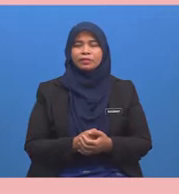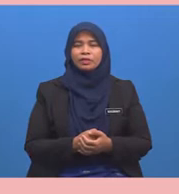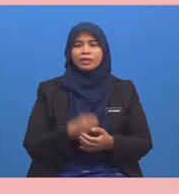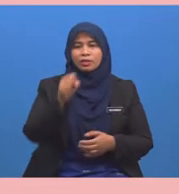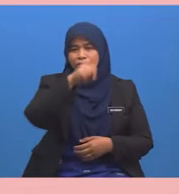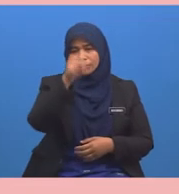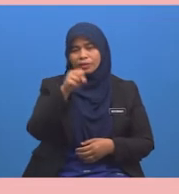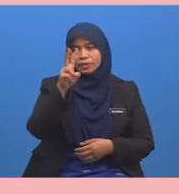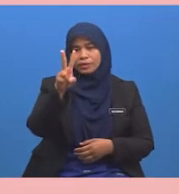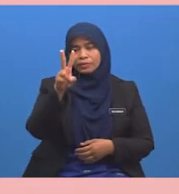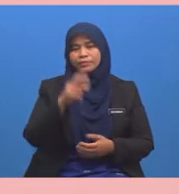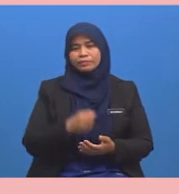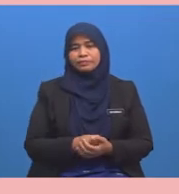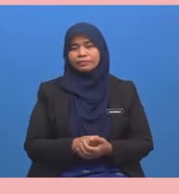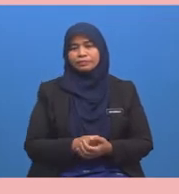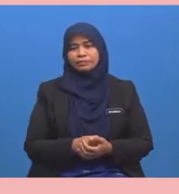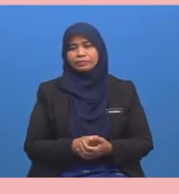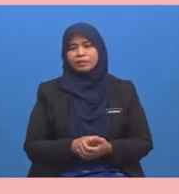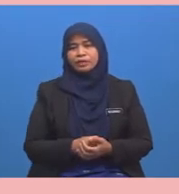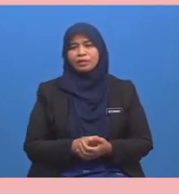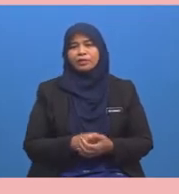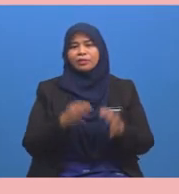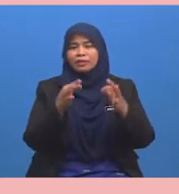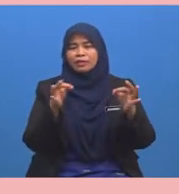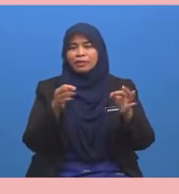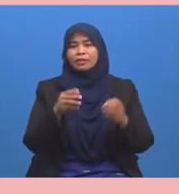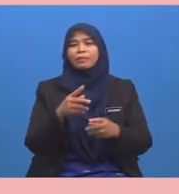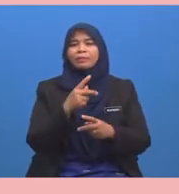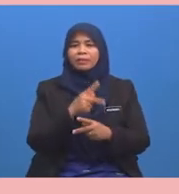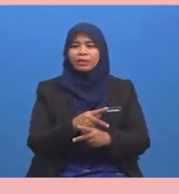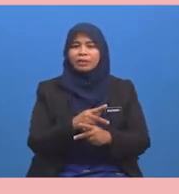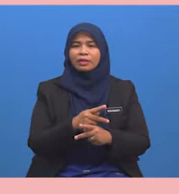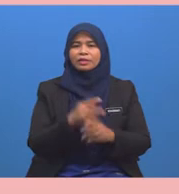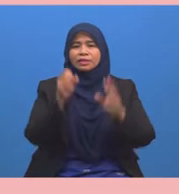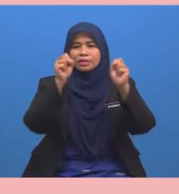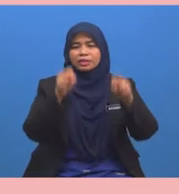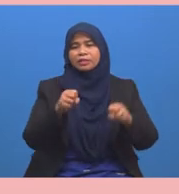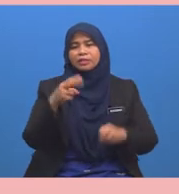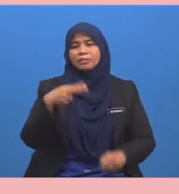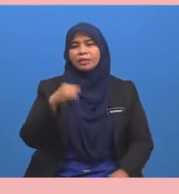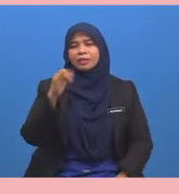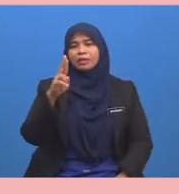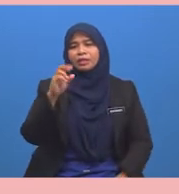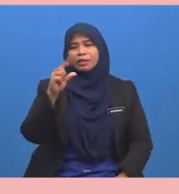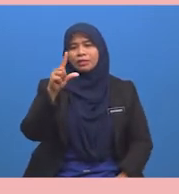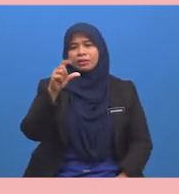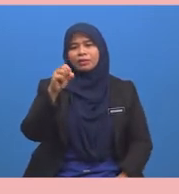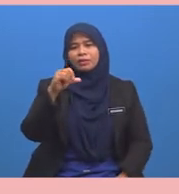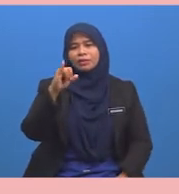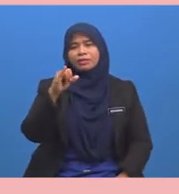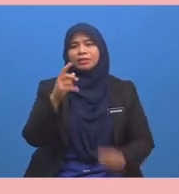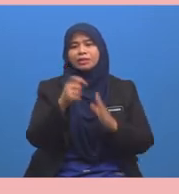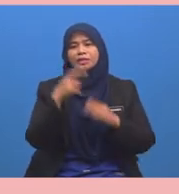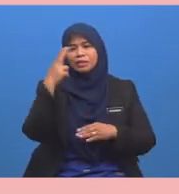Mari kita lihat pula soalan yang kedua. Huraikan peranan sistem hidrologi terhadap kehidupan